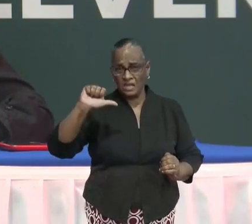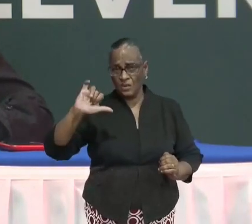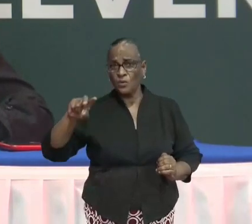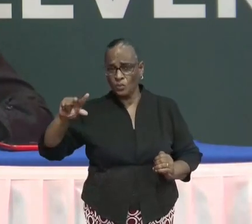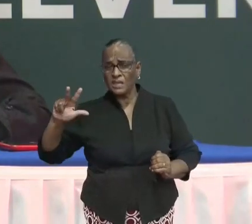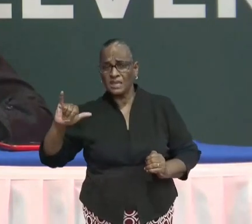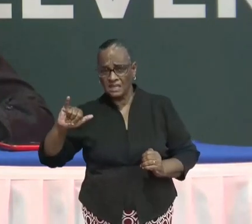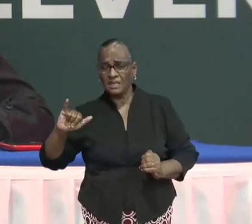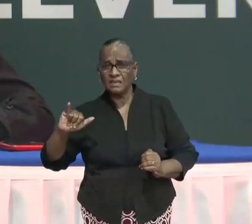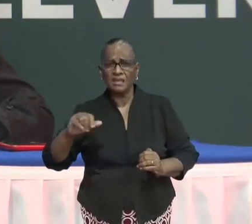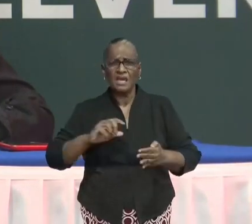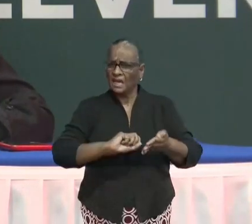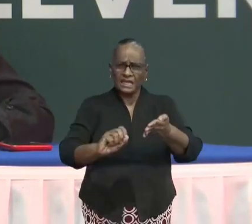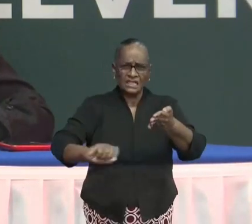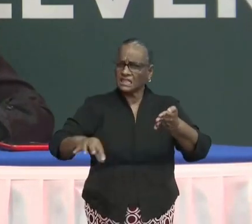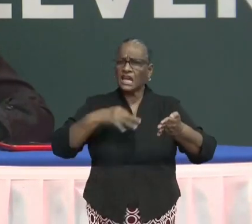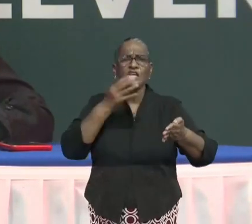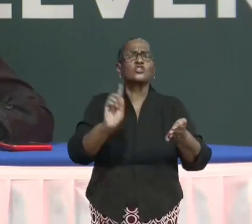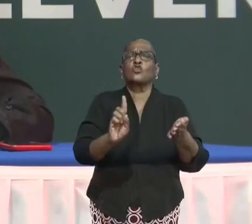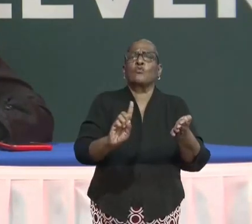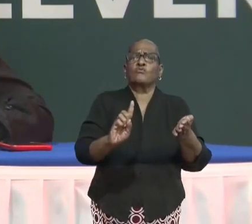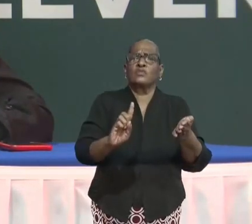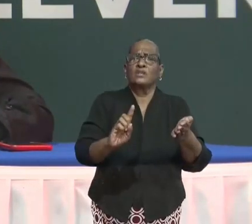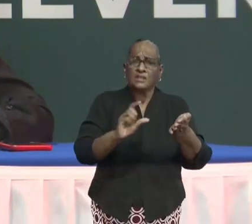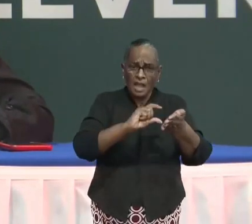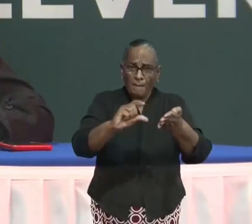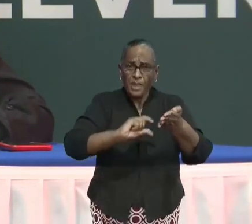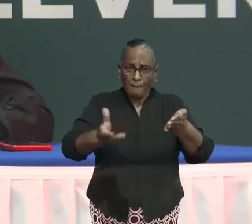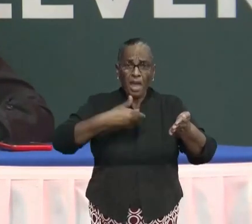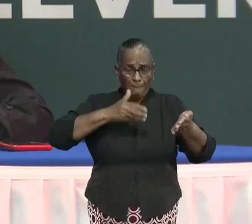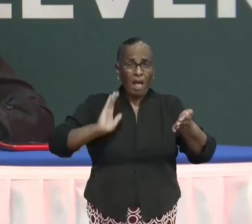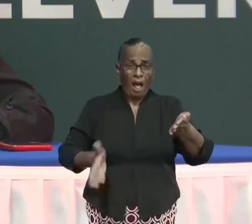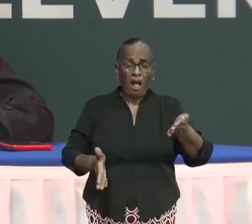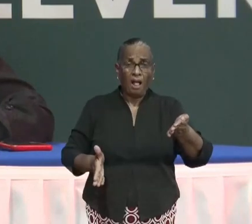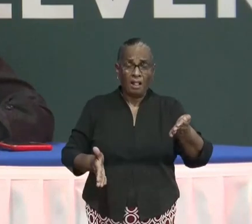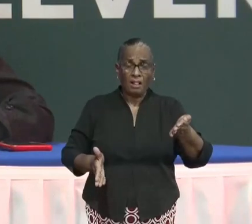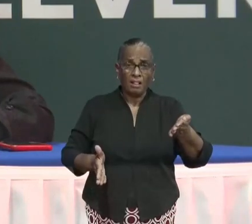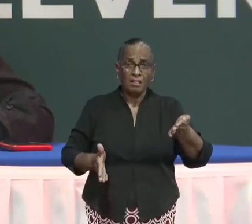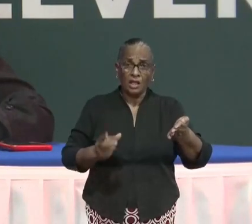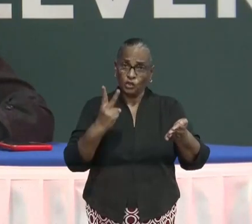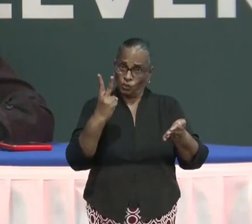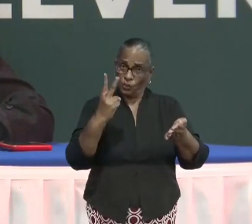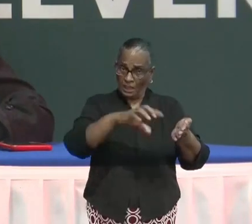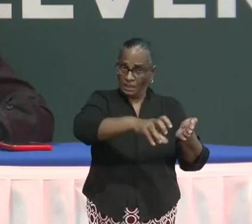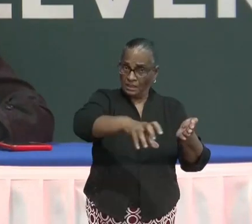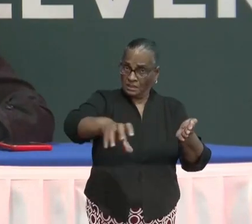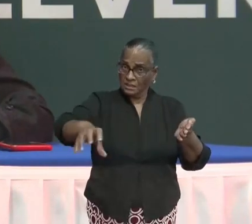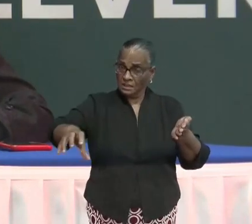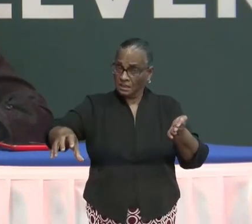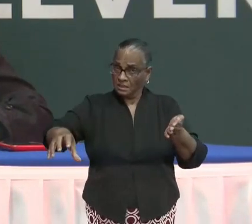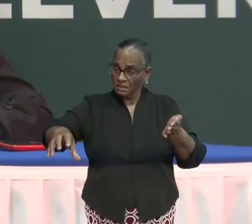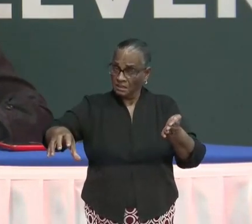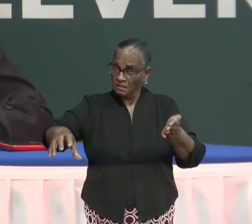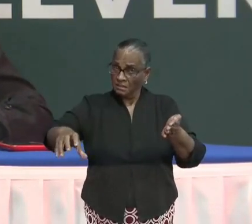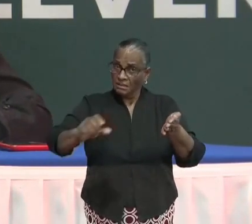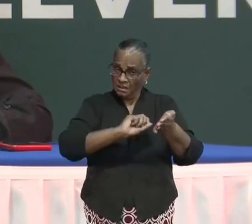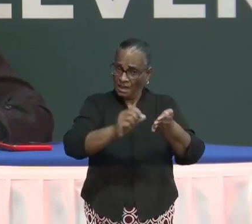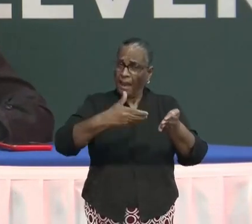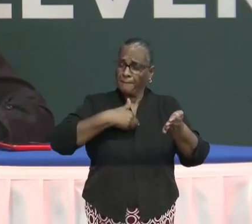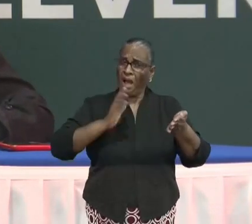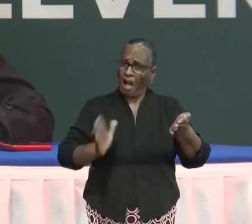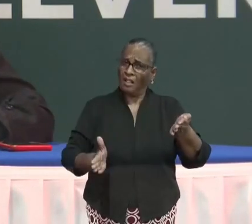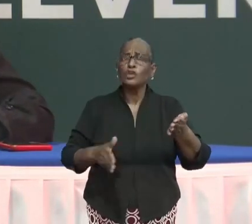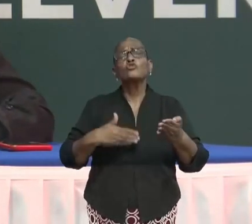ook toe. U hebt alle de gegevens voor de SMA, sa elibina de two district DC, dus a